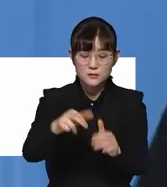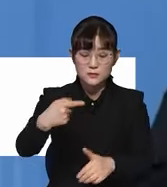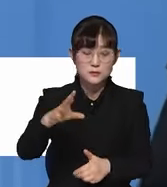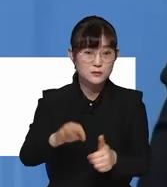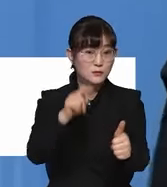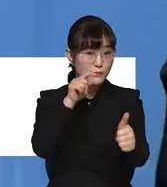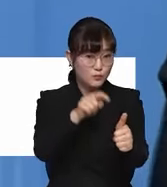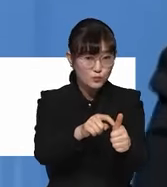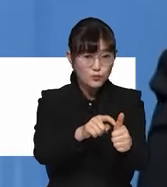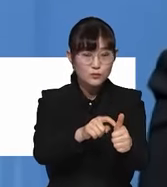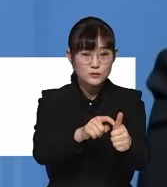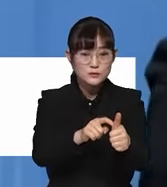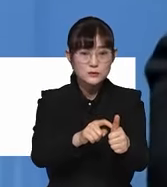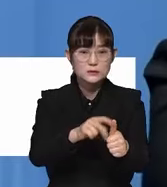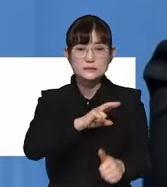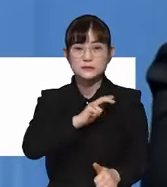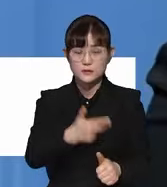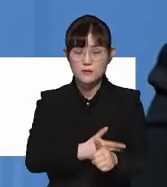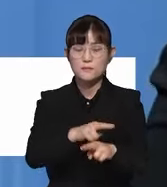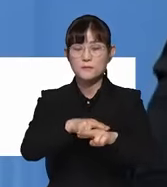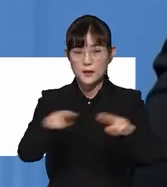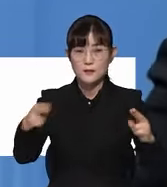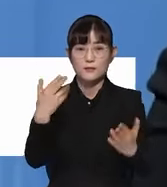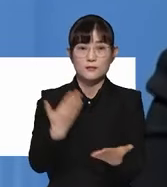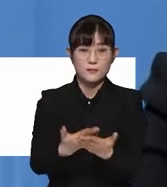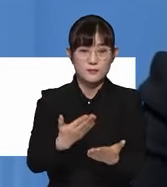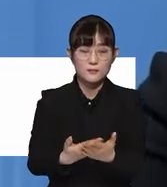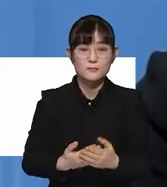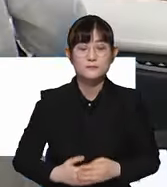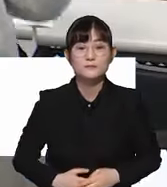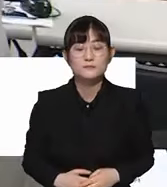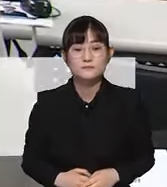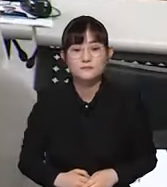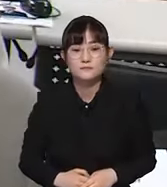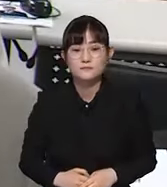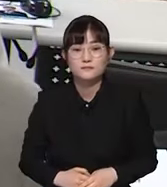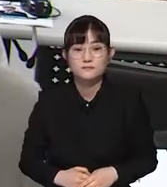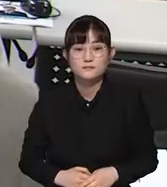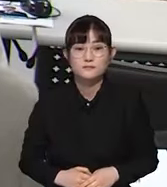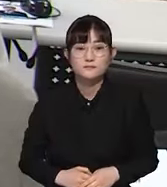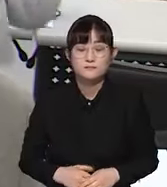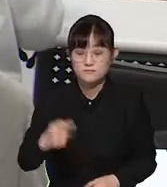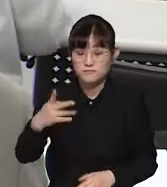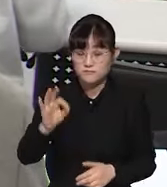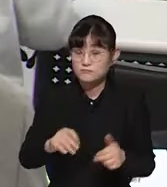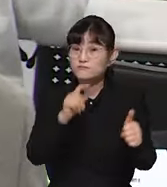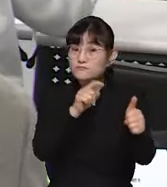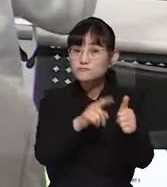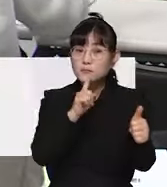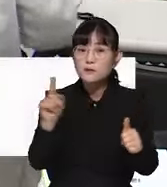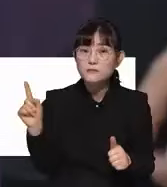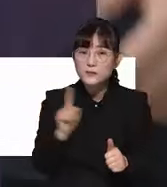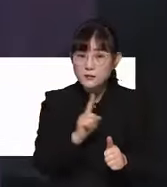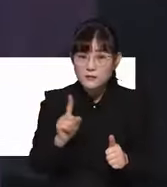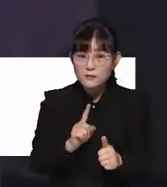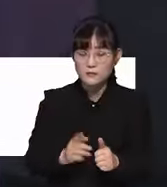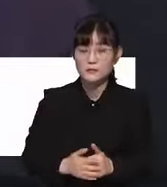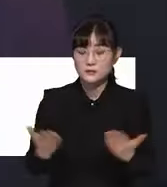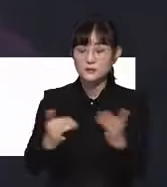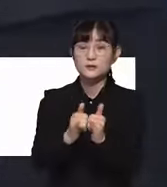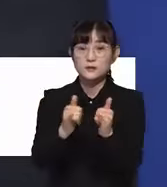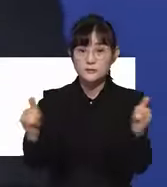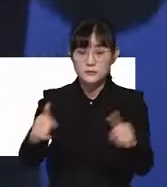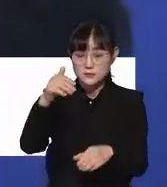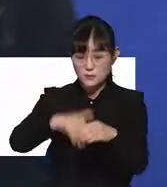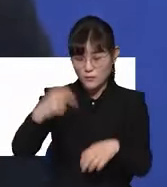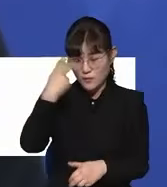예비 후보의 후보로서의 자격을 취소해야 합니다. 이에 대해 정준호 후보 측은 실무자들이 선관위에서